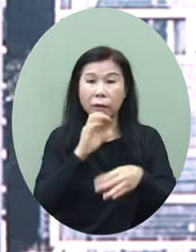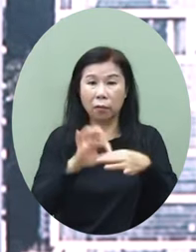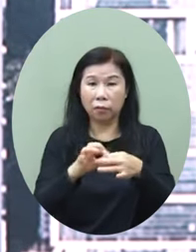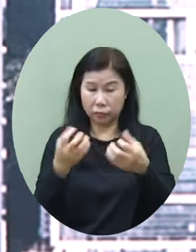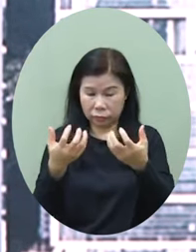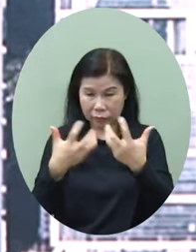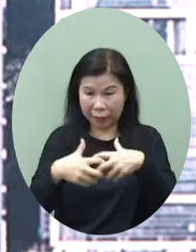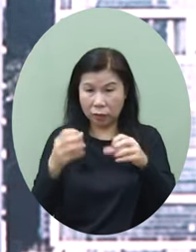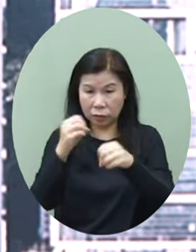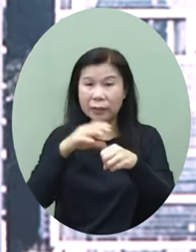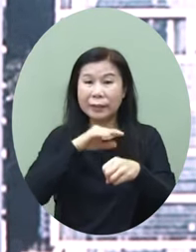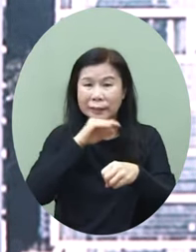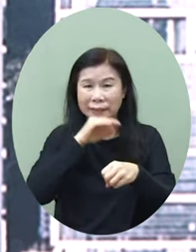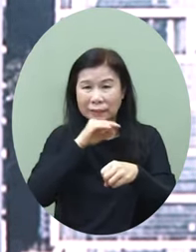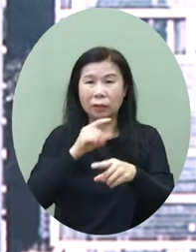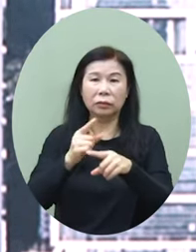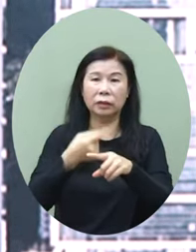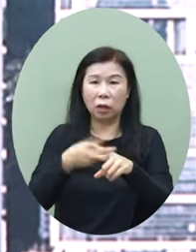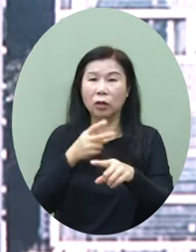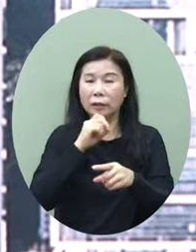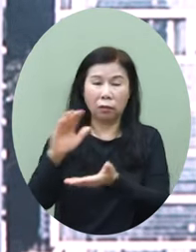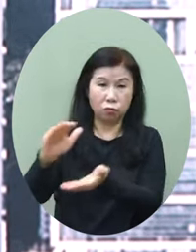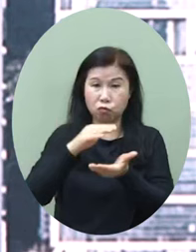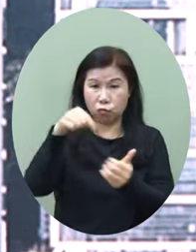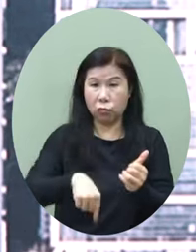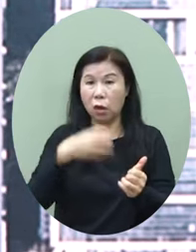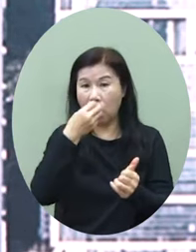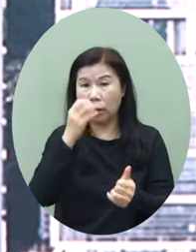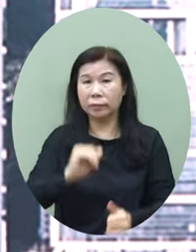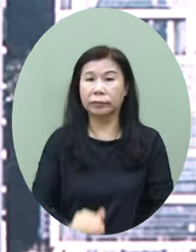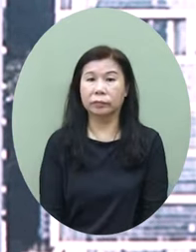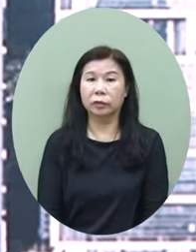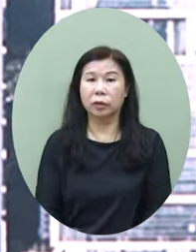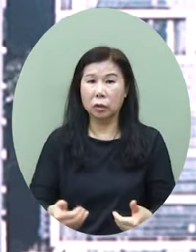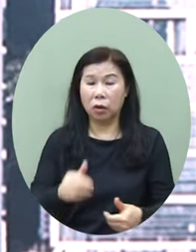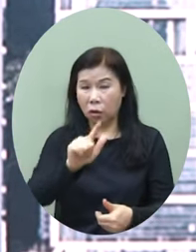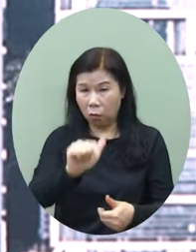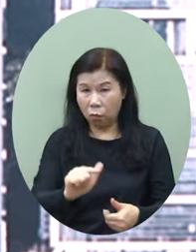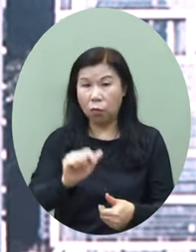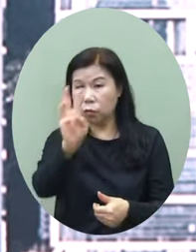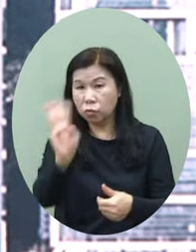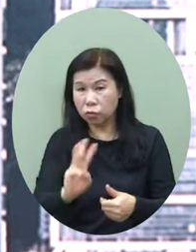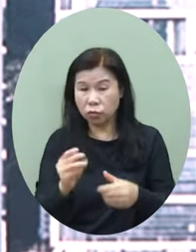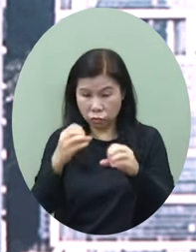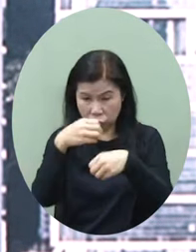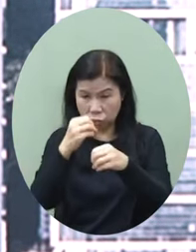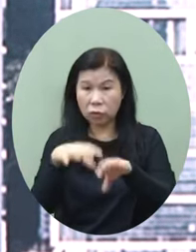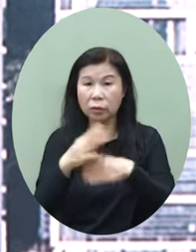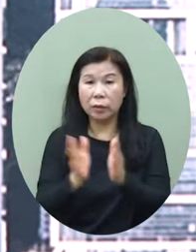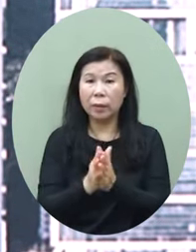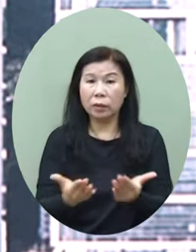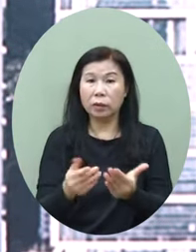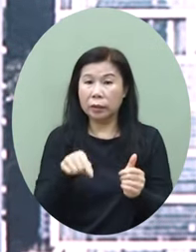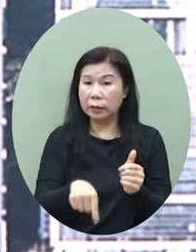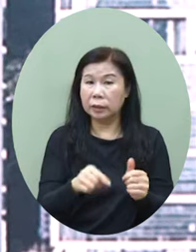可能都要等一段時間才來到所以今天污水檢測的能力我們配在哪裡是非常